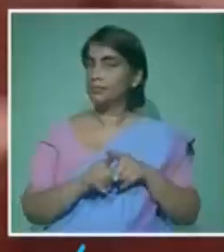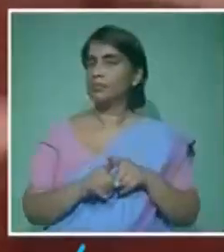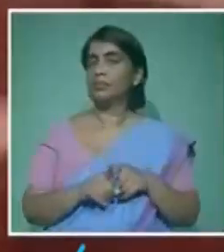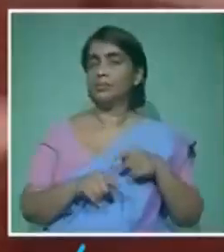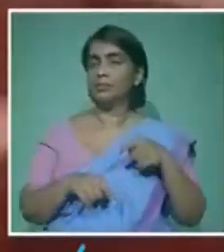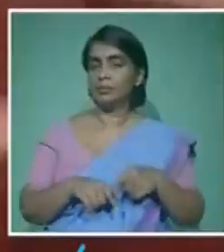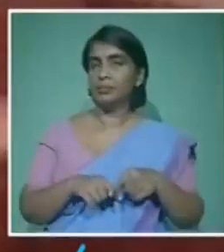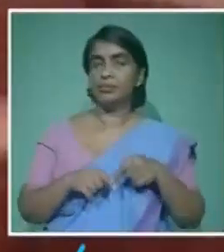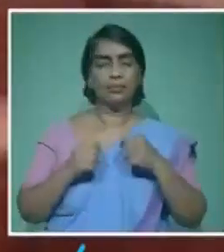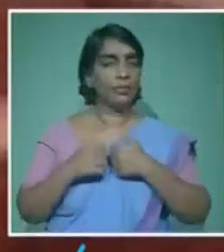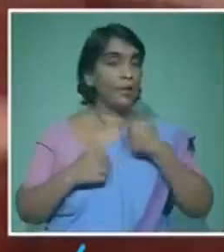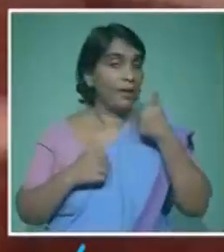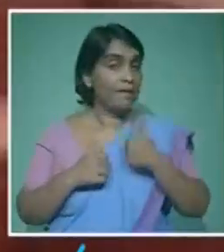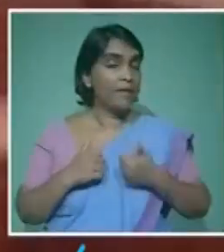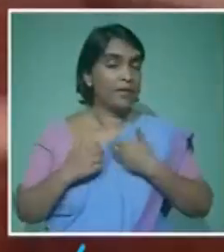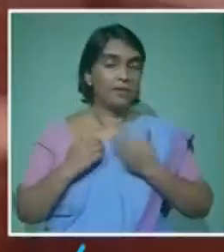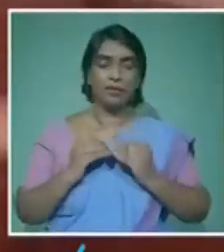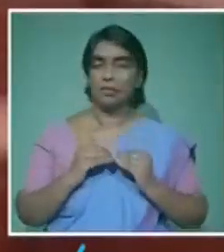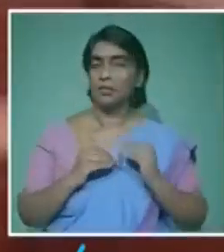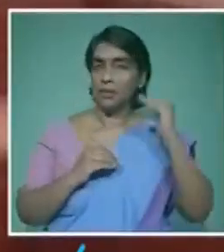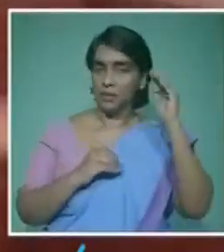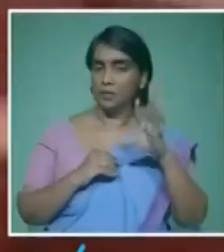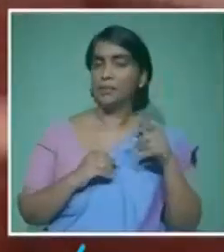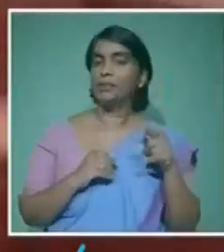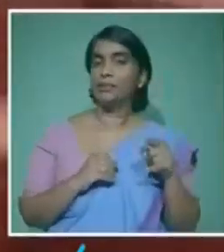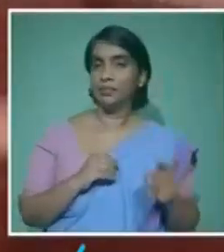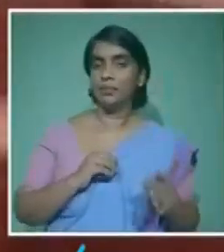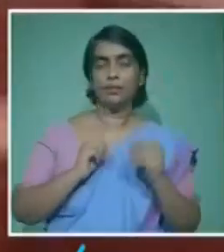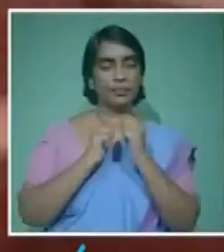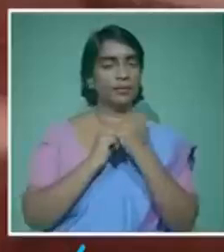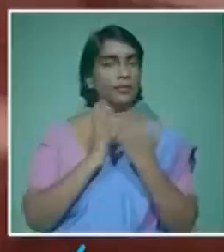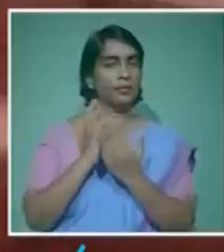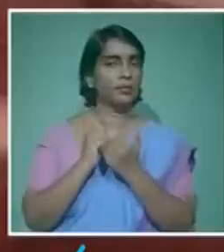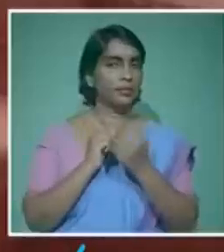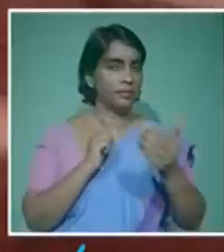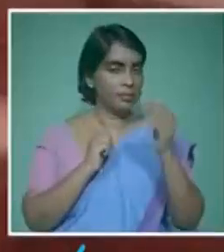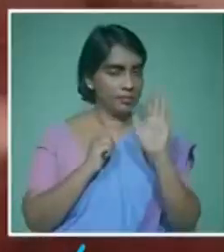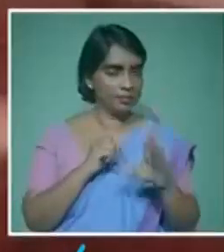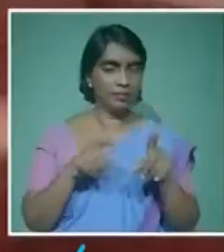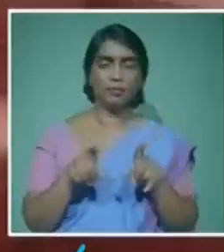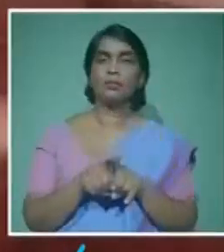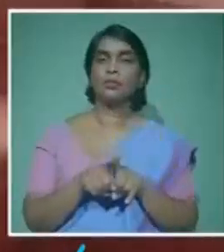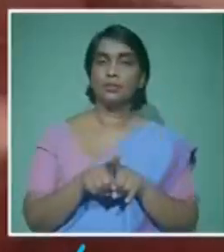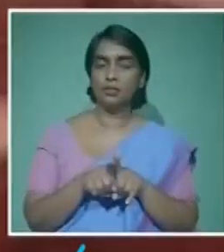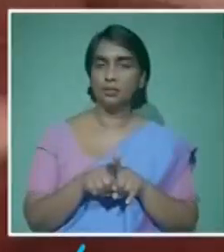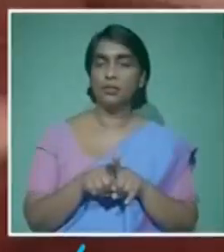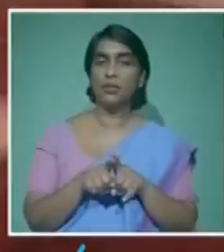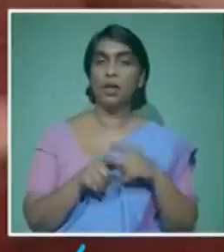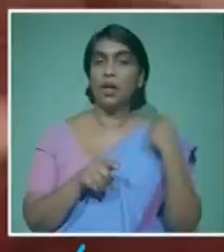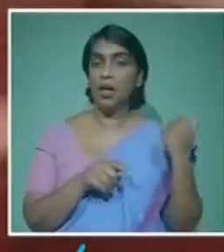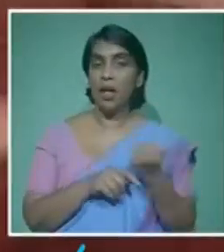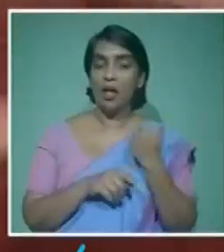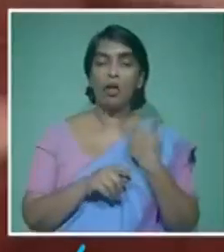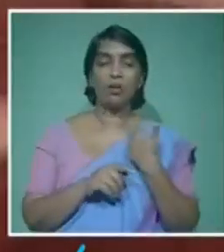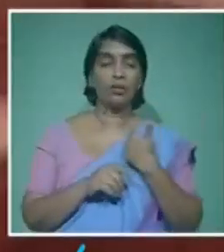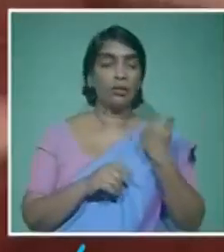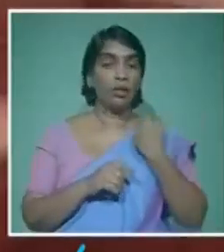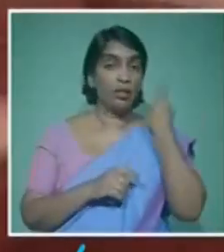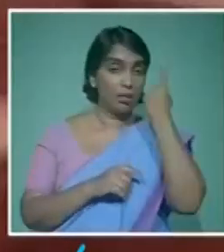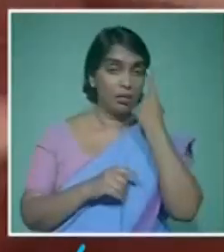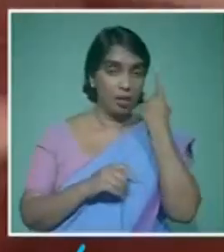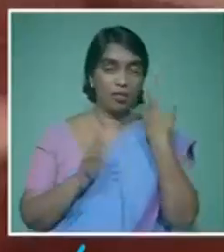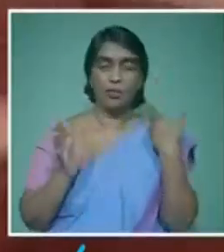அறுவடைக்கு பின்னரான பாதிப்புகளை அகற்றும் வகையில் புத்தாக்க முயற்சிகளையும் மேற்கொண்டுள்ளோம். இதன் முதற்கட்டமாக